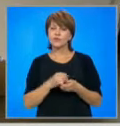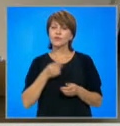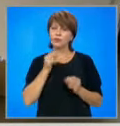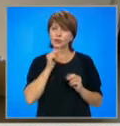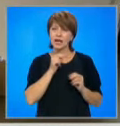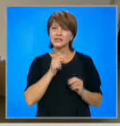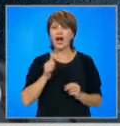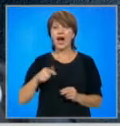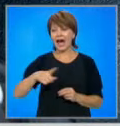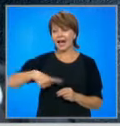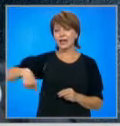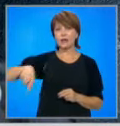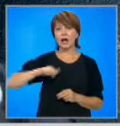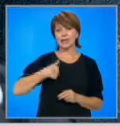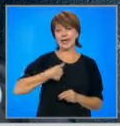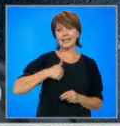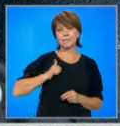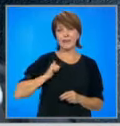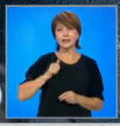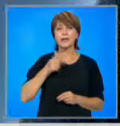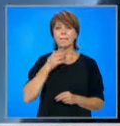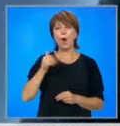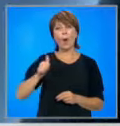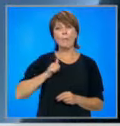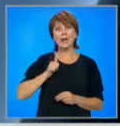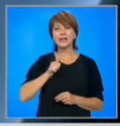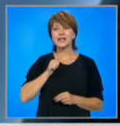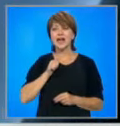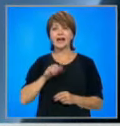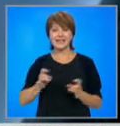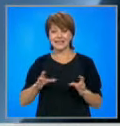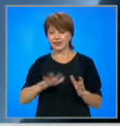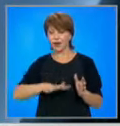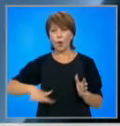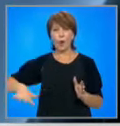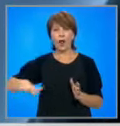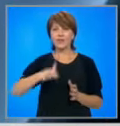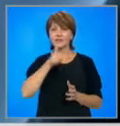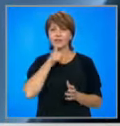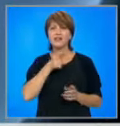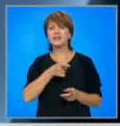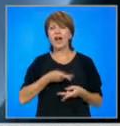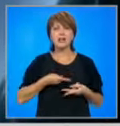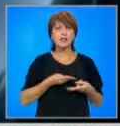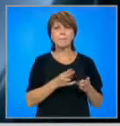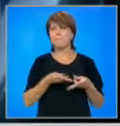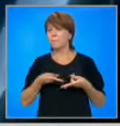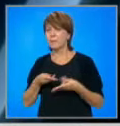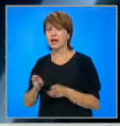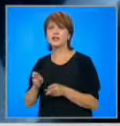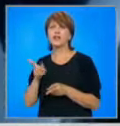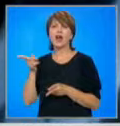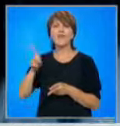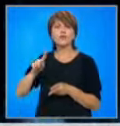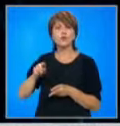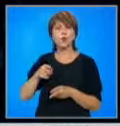инспекция за опазване на околната среда и водите. Оттам обаче я препращат към други две организации, ветеринарни клиники на доброволчески начала. И